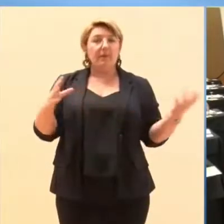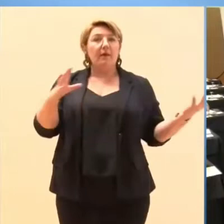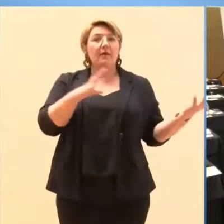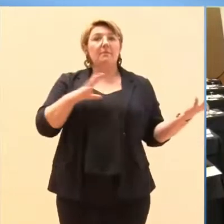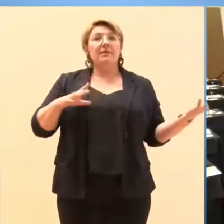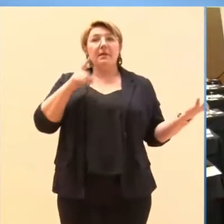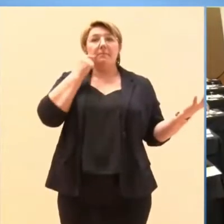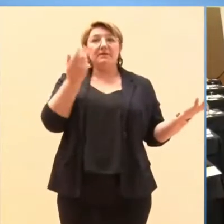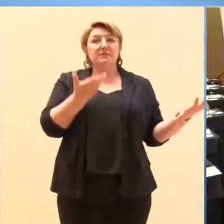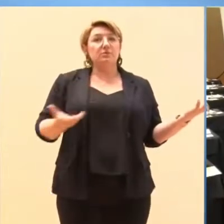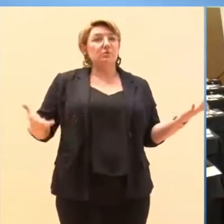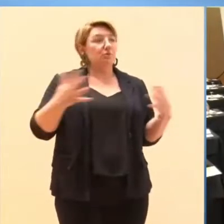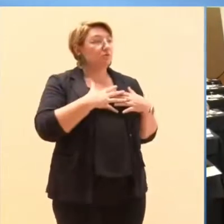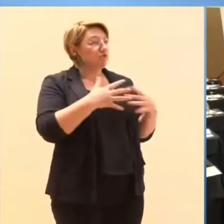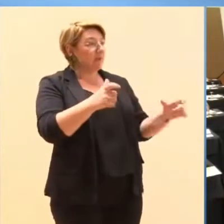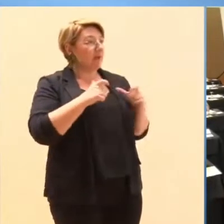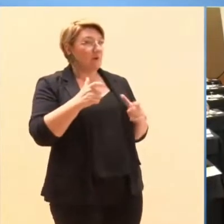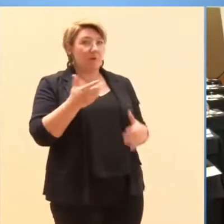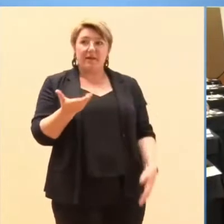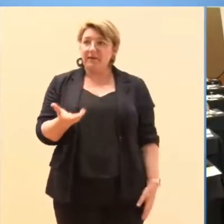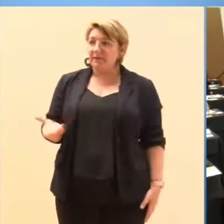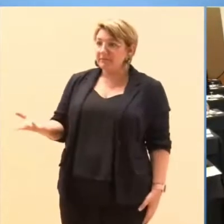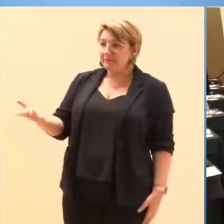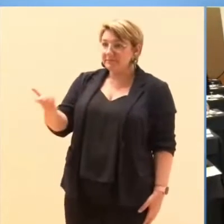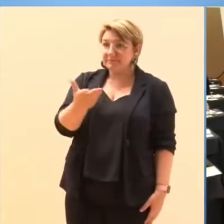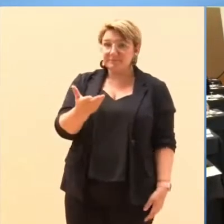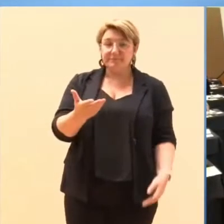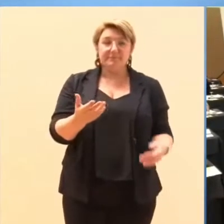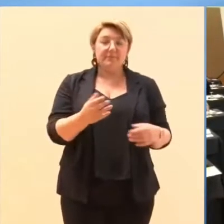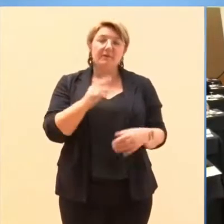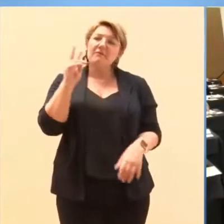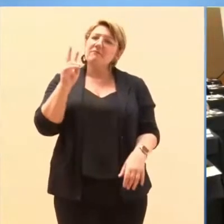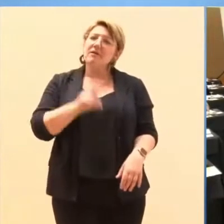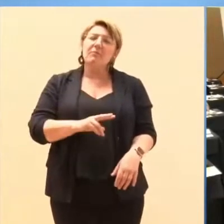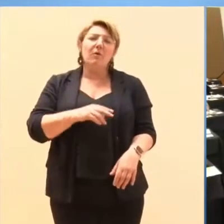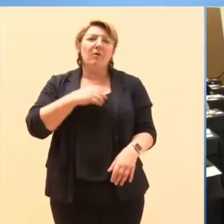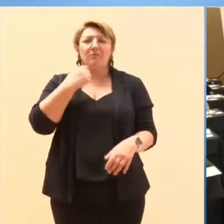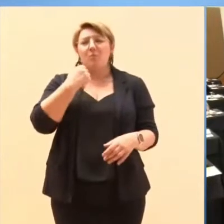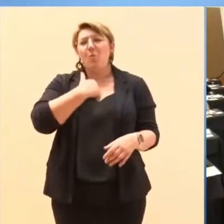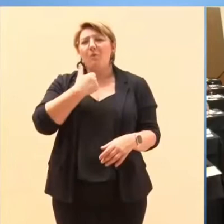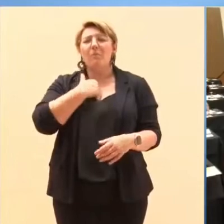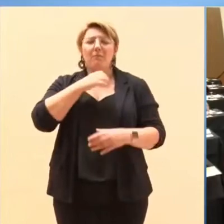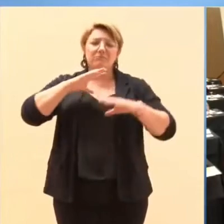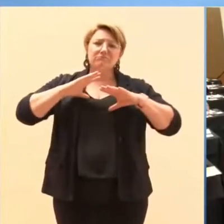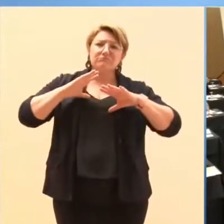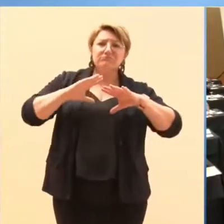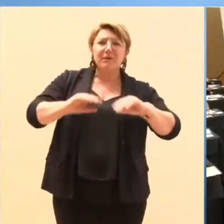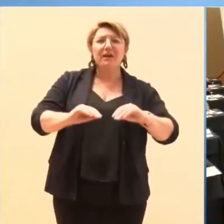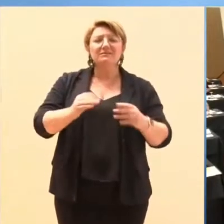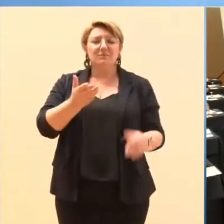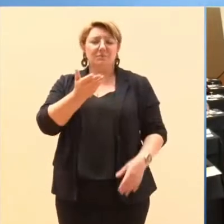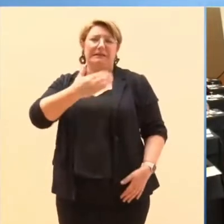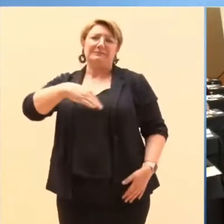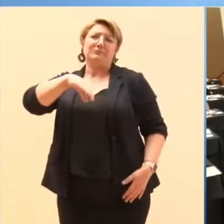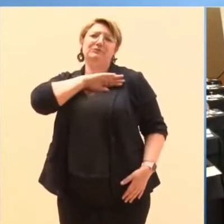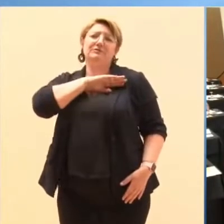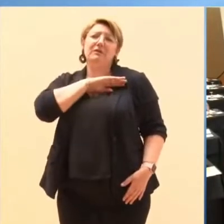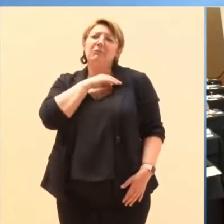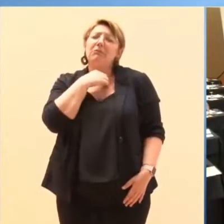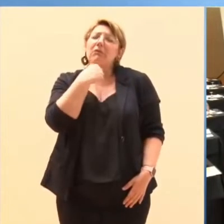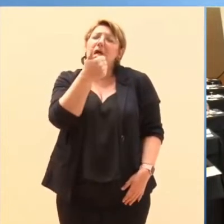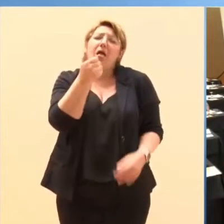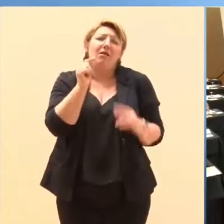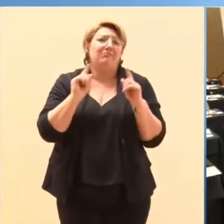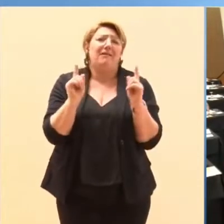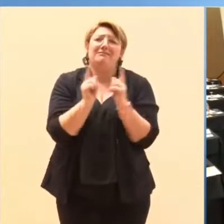Mesdames, Messieurs, mes chers collègues, j'occupe vraiment un instant la seule responsabilité que j'aurais